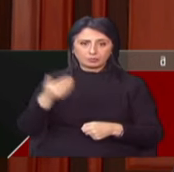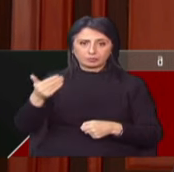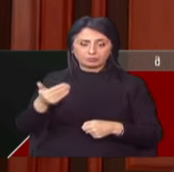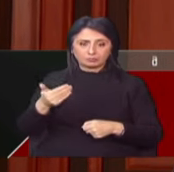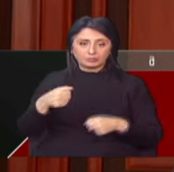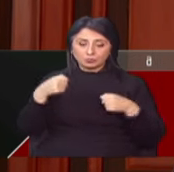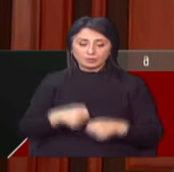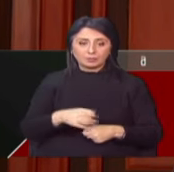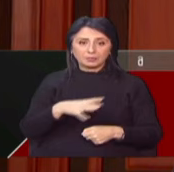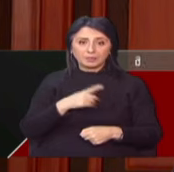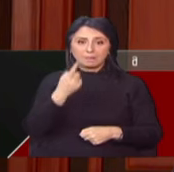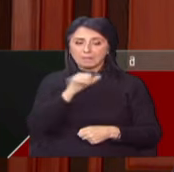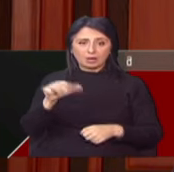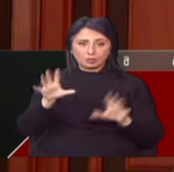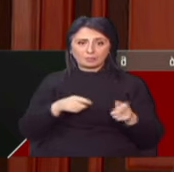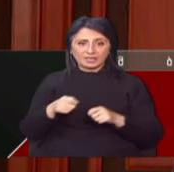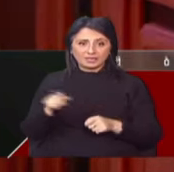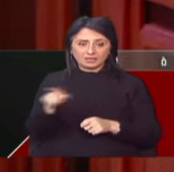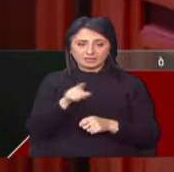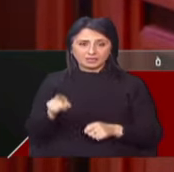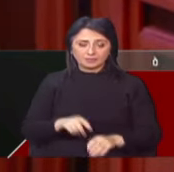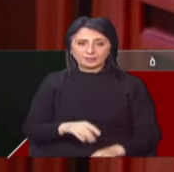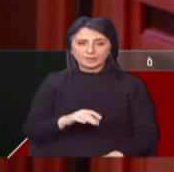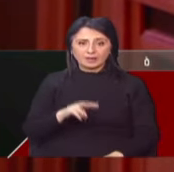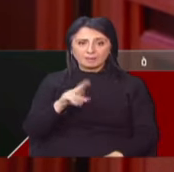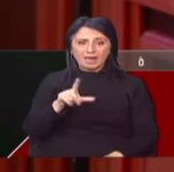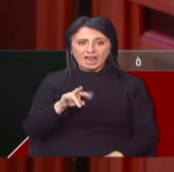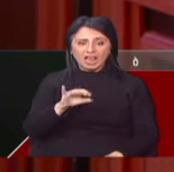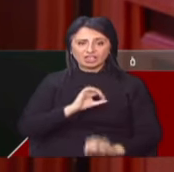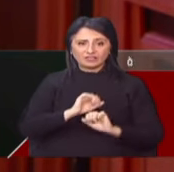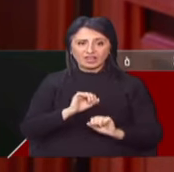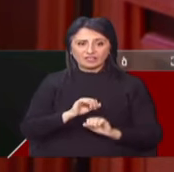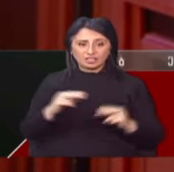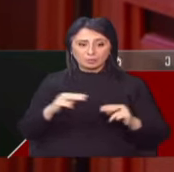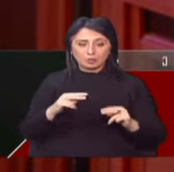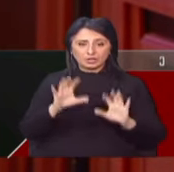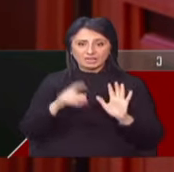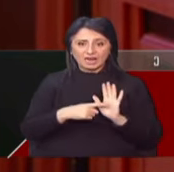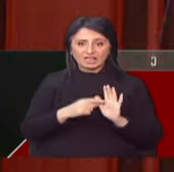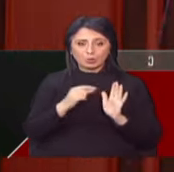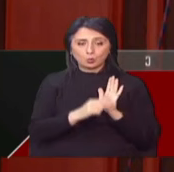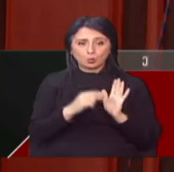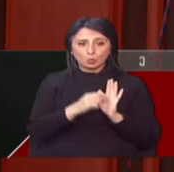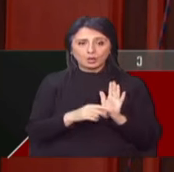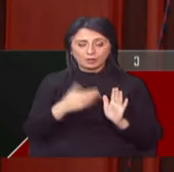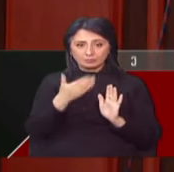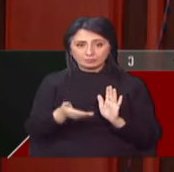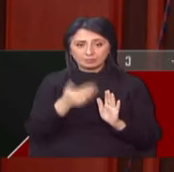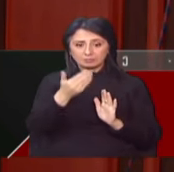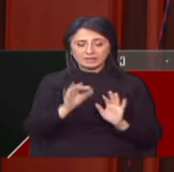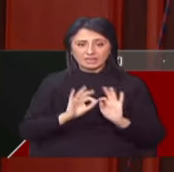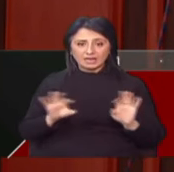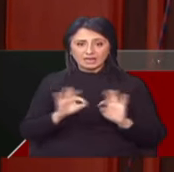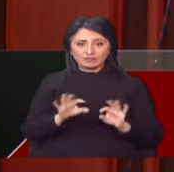dar mă stau de opere vorba ce tam. Iveri Melashvilis advocat Mamuts Meskanonisis Muhlebi Miutita Romlitac,